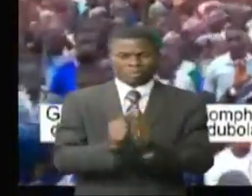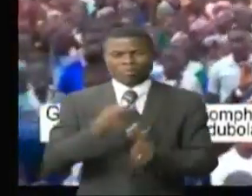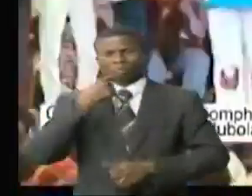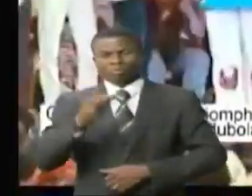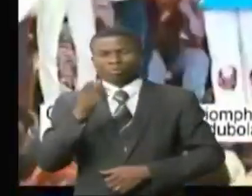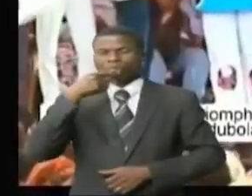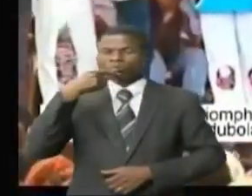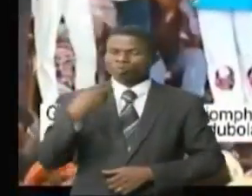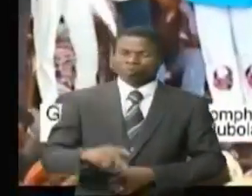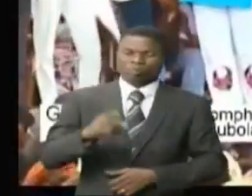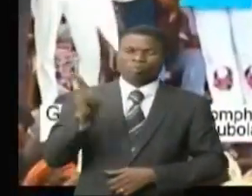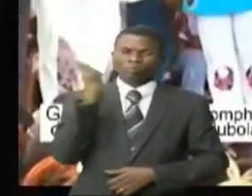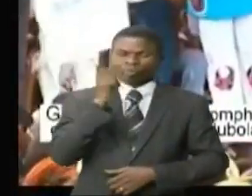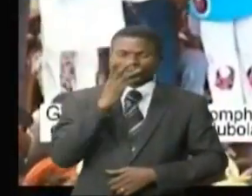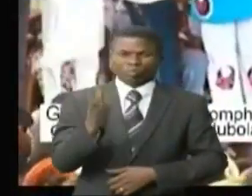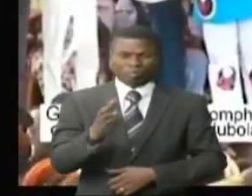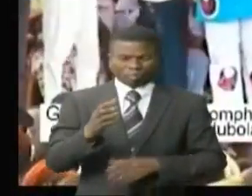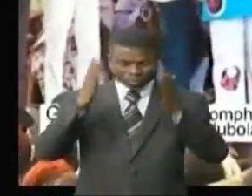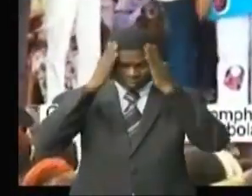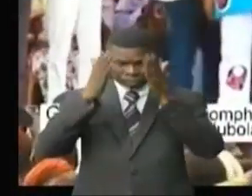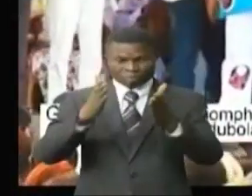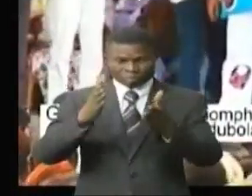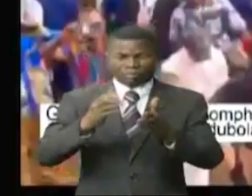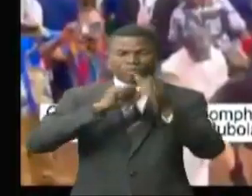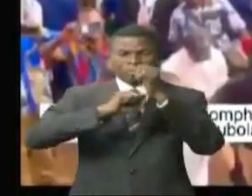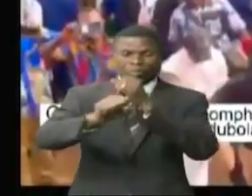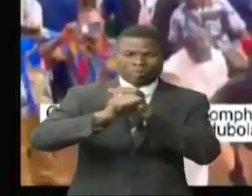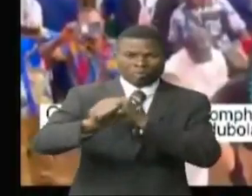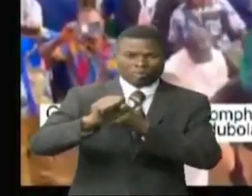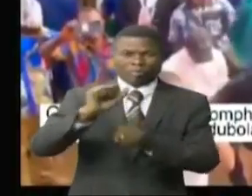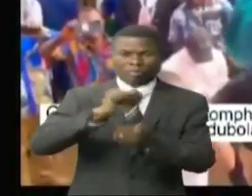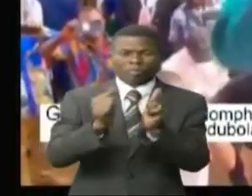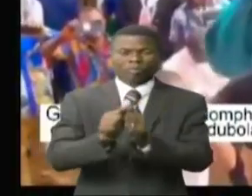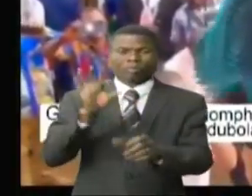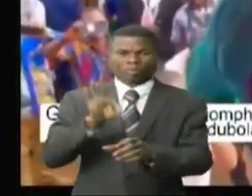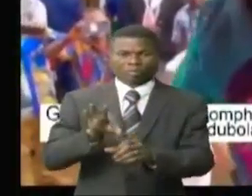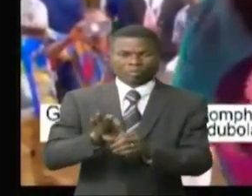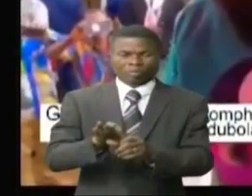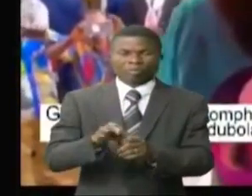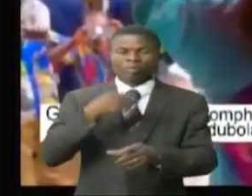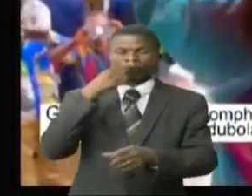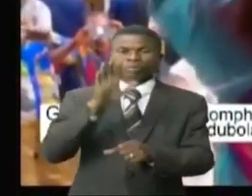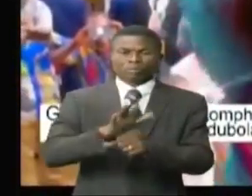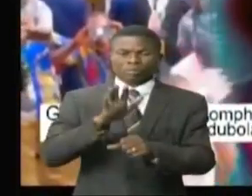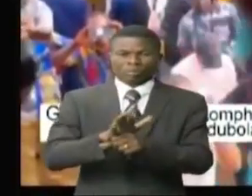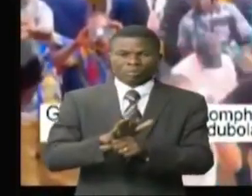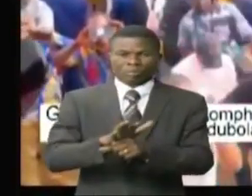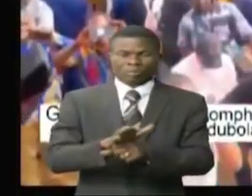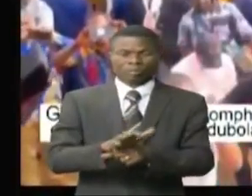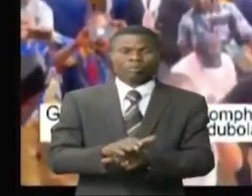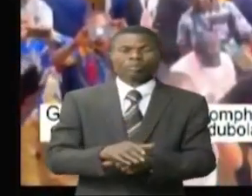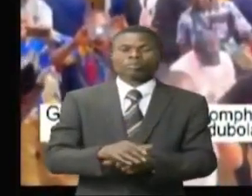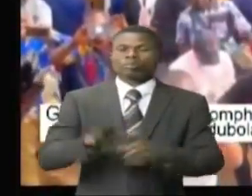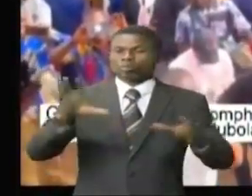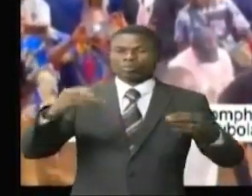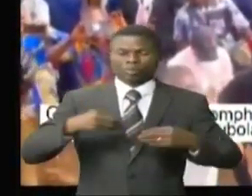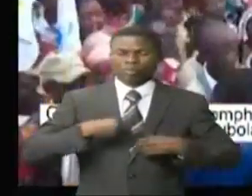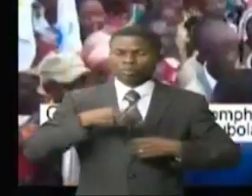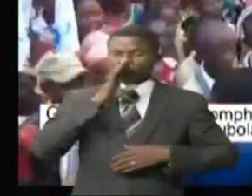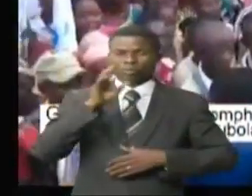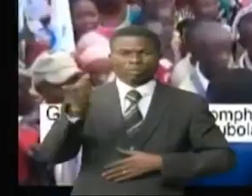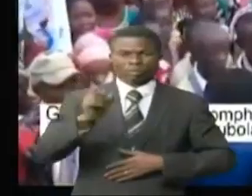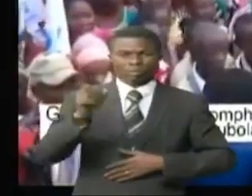sujets, mais le clou de tout était axé sur la sensibilisation au processus électoral, insistant sur le fait qu'il ne faut jamais céder à la